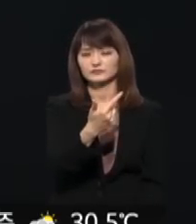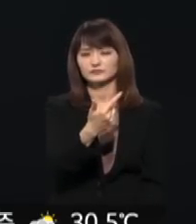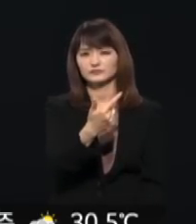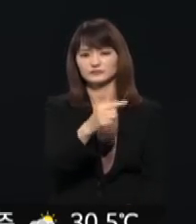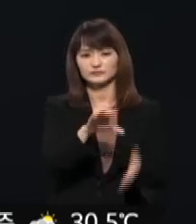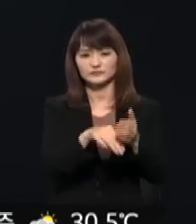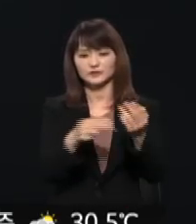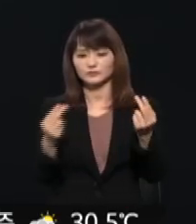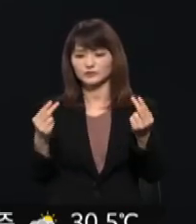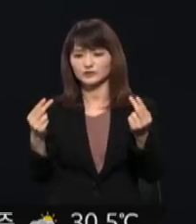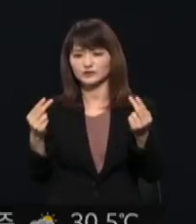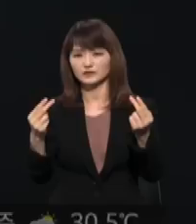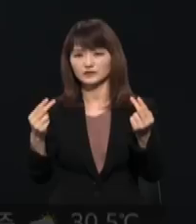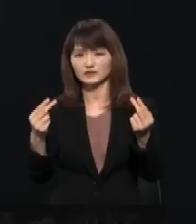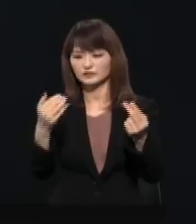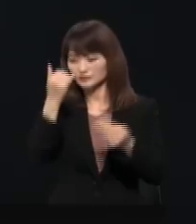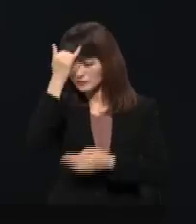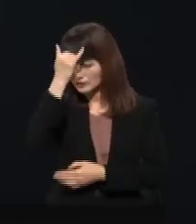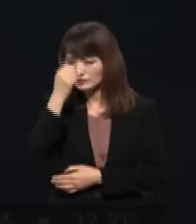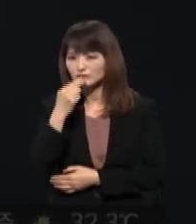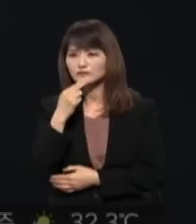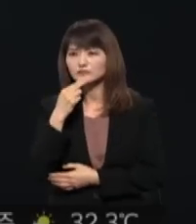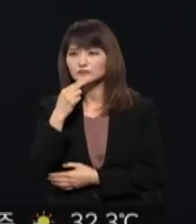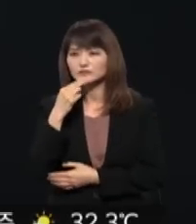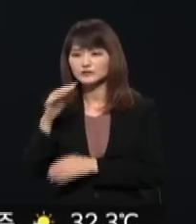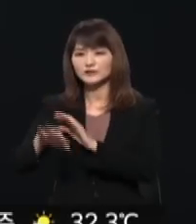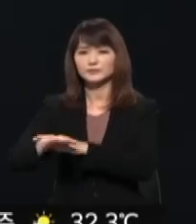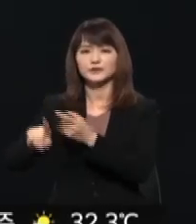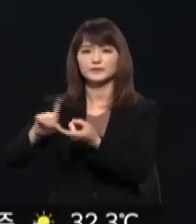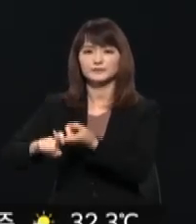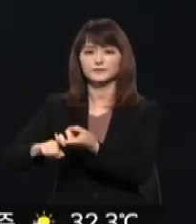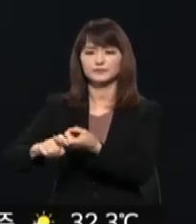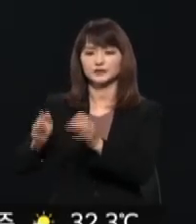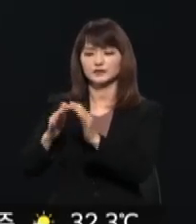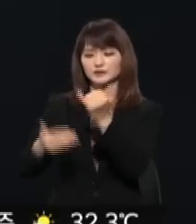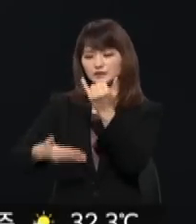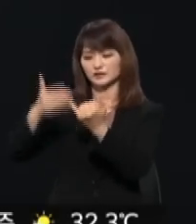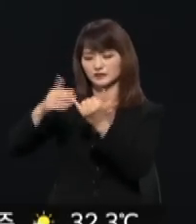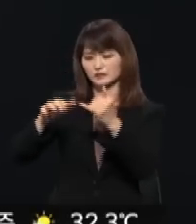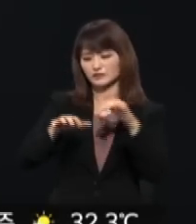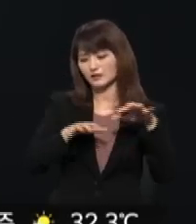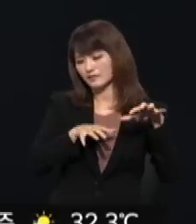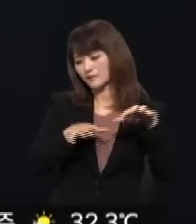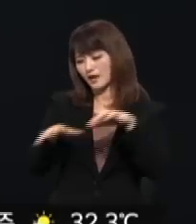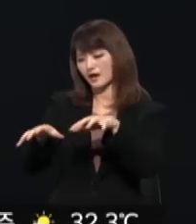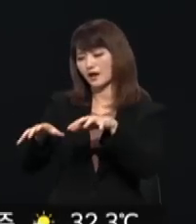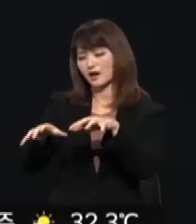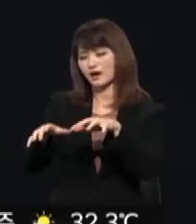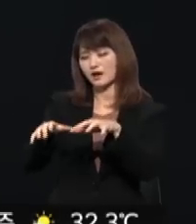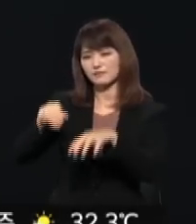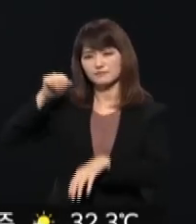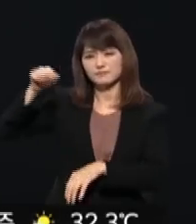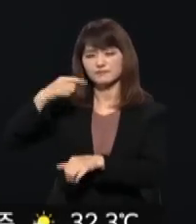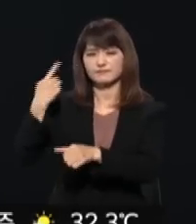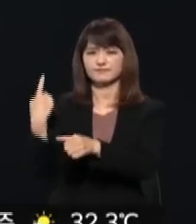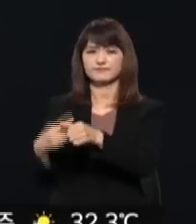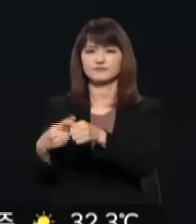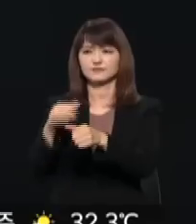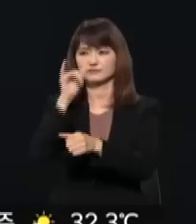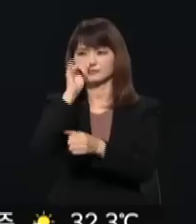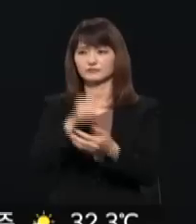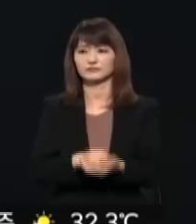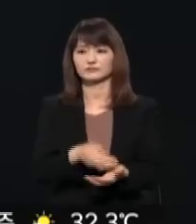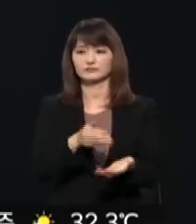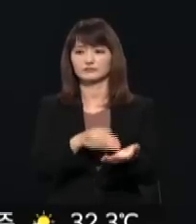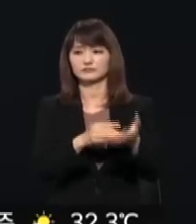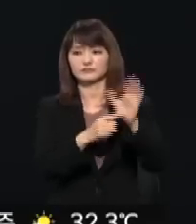경우보다 더 못한 대우를 받고 있었습니다 왜냐면 구글 유튜버들이 다 몰려가 가지고 심각한 욕설을 내뱉고 있었고 심지어는 보도에 따르면